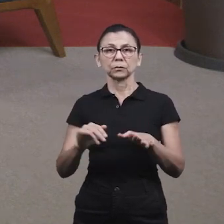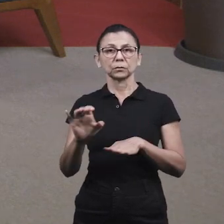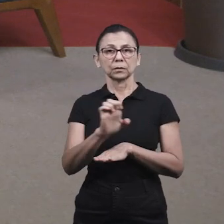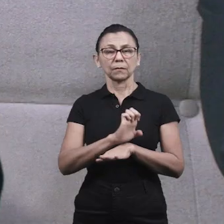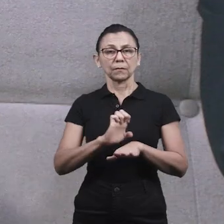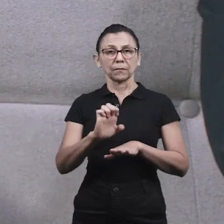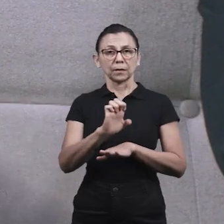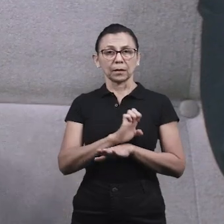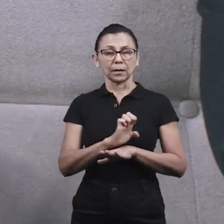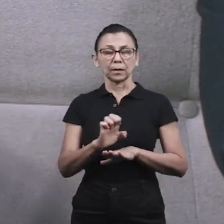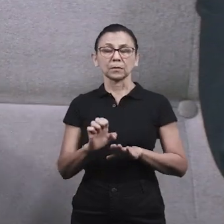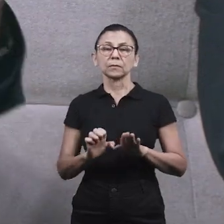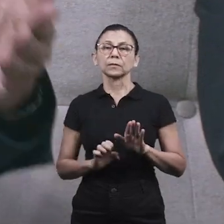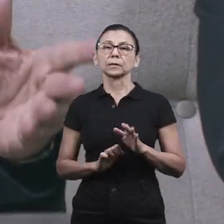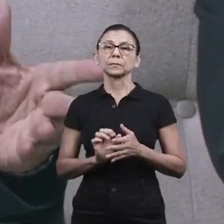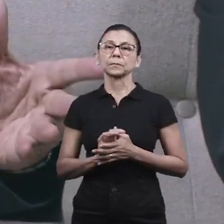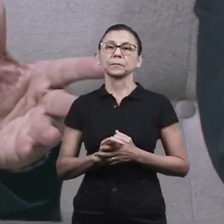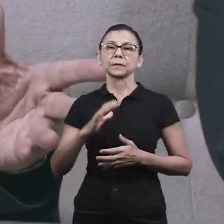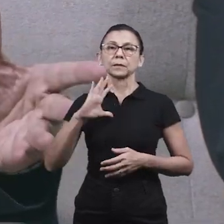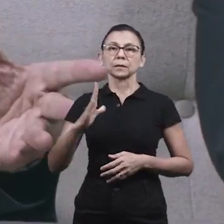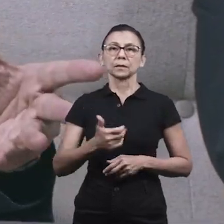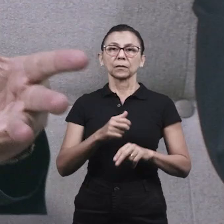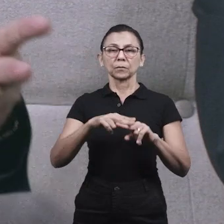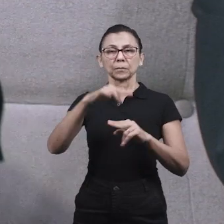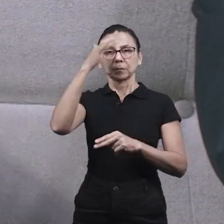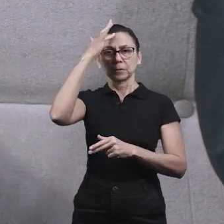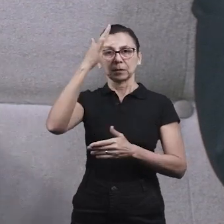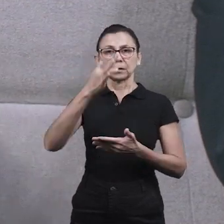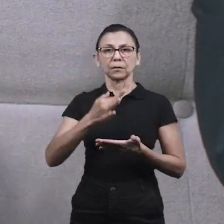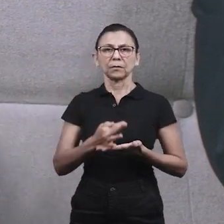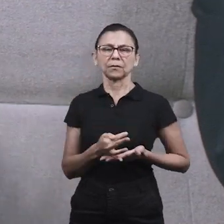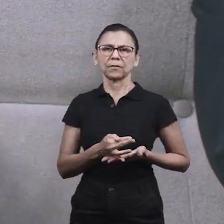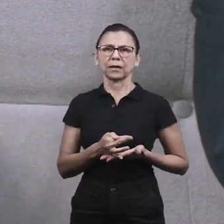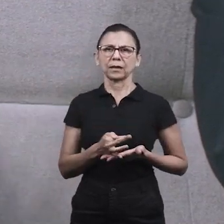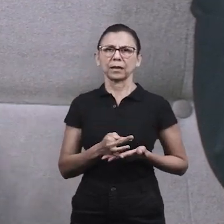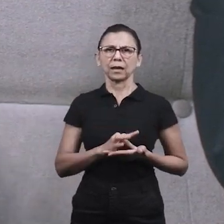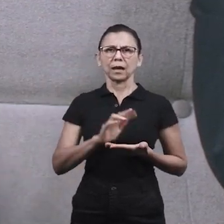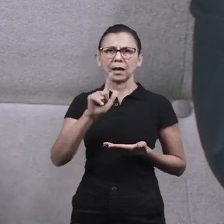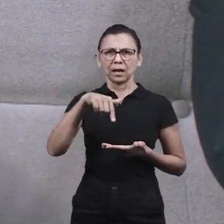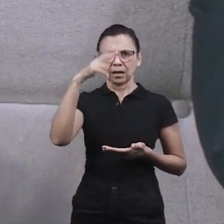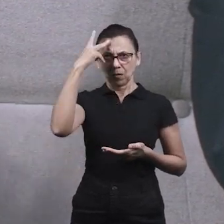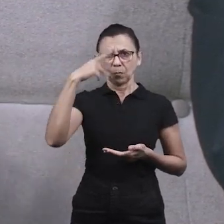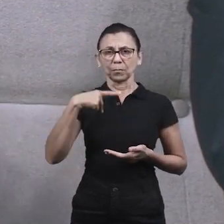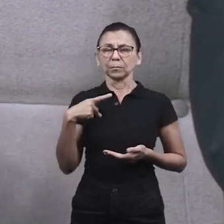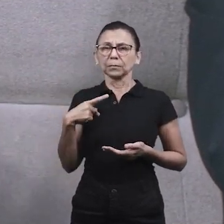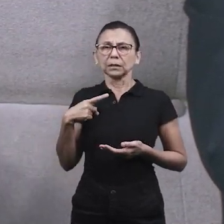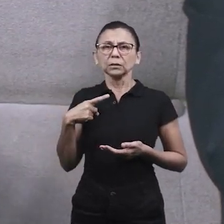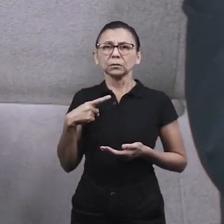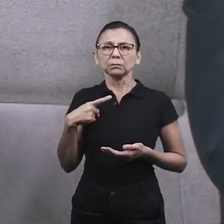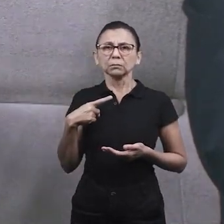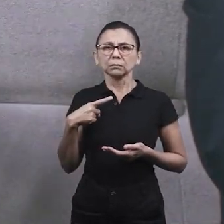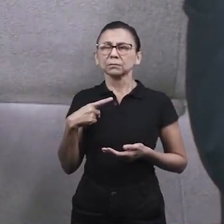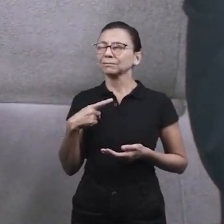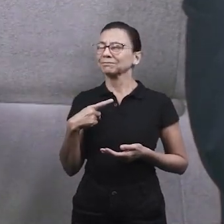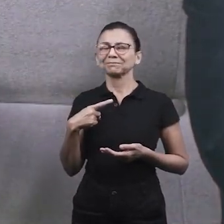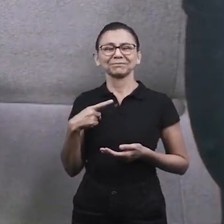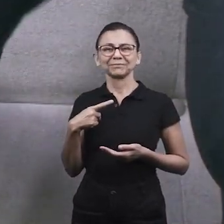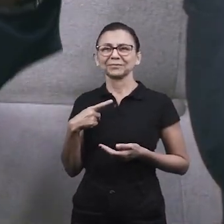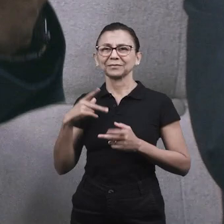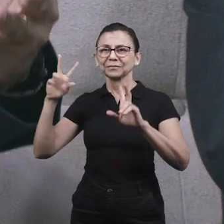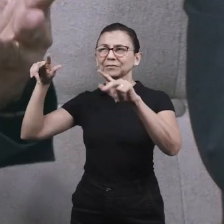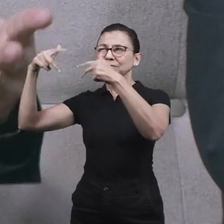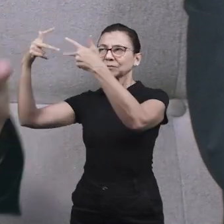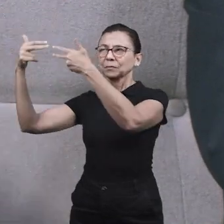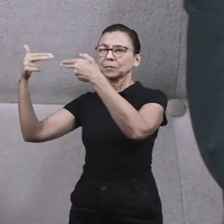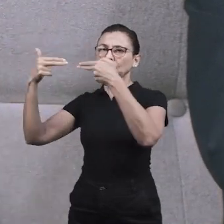le salut, par la grâce. Comme dit le texte en Éphésiens, par la grâce vous êtes sauvés par le moyen de